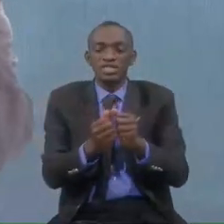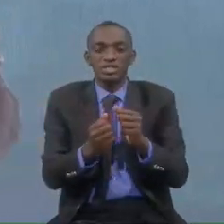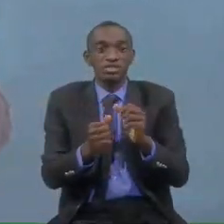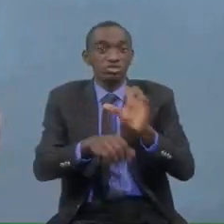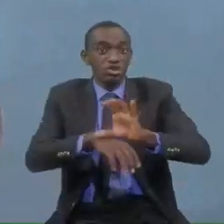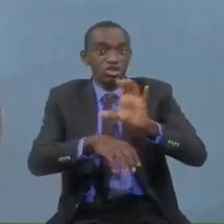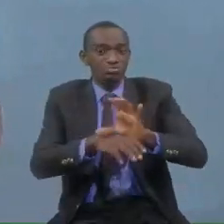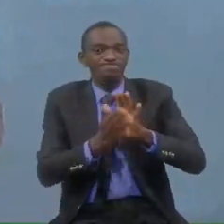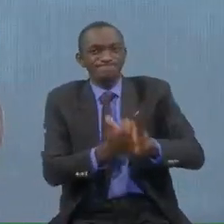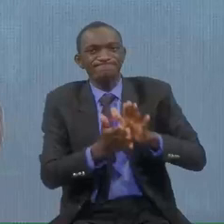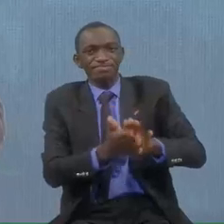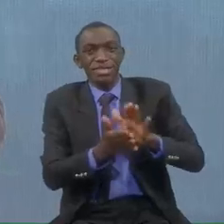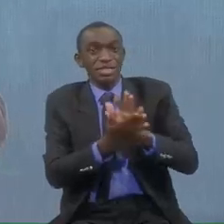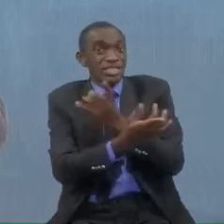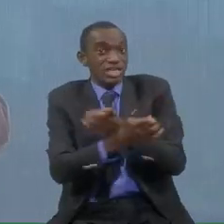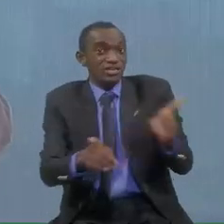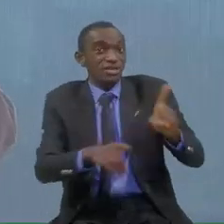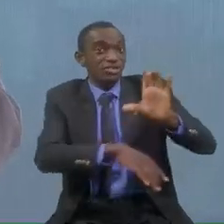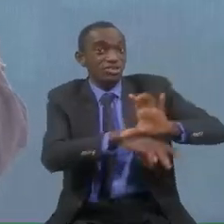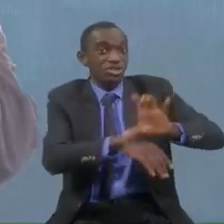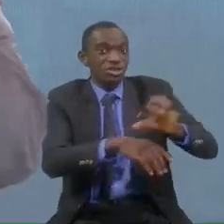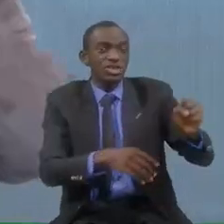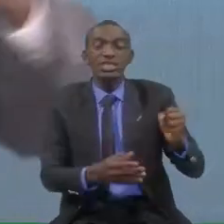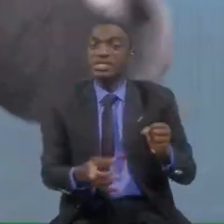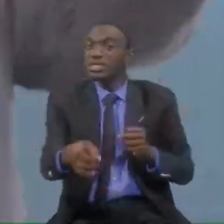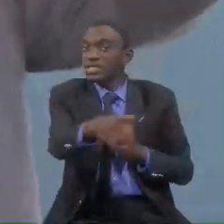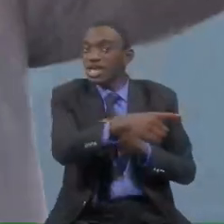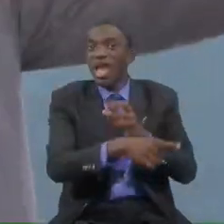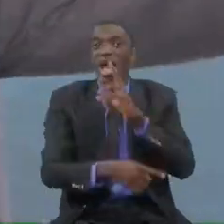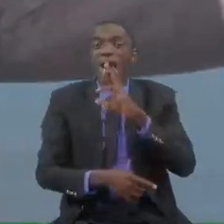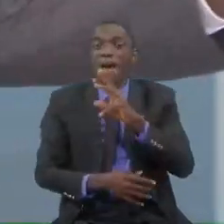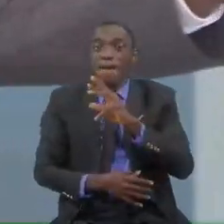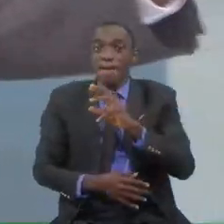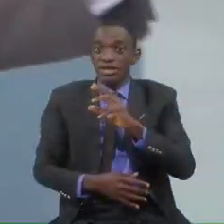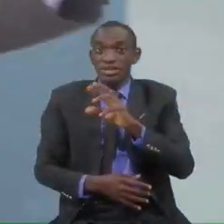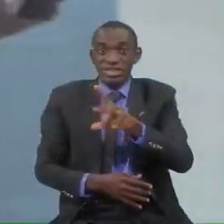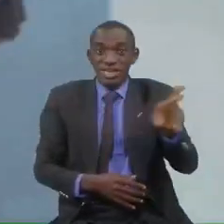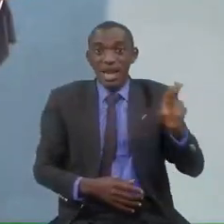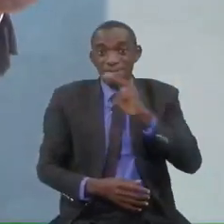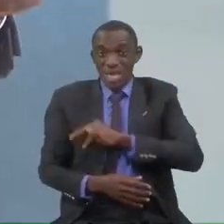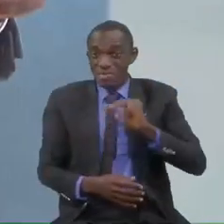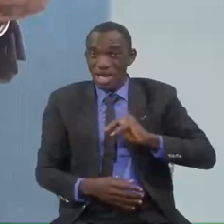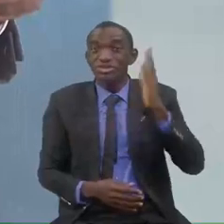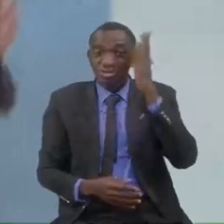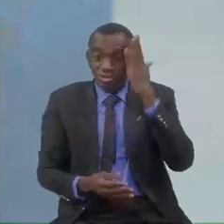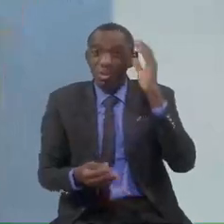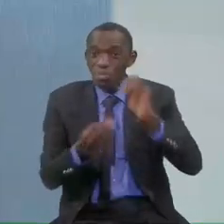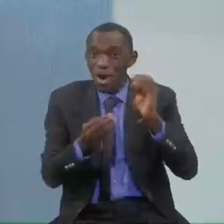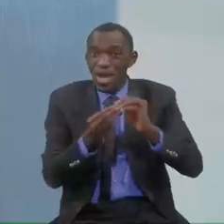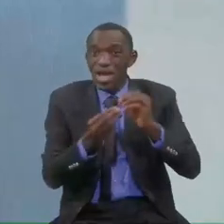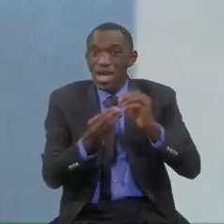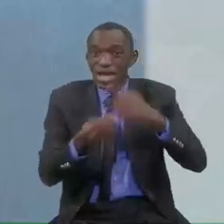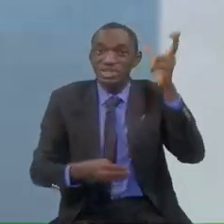de délivrance. Ces églises de délivrance, leurs membres sont plus conscients